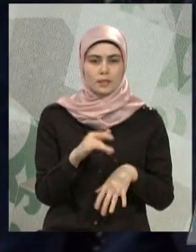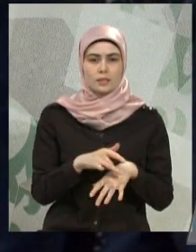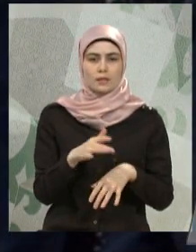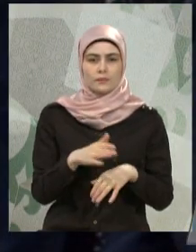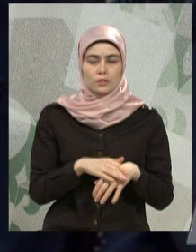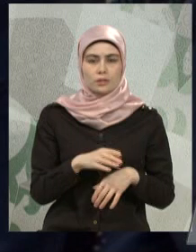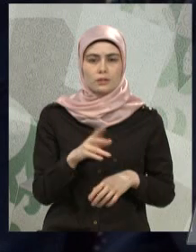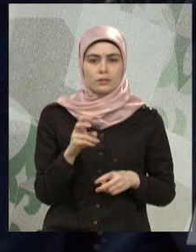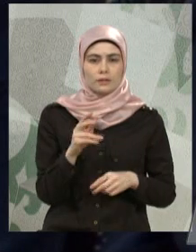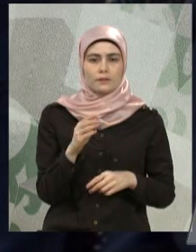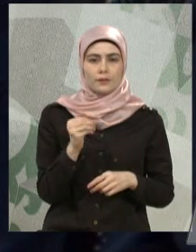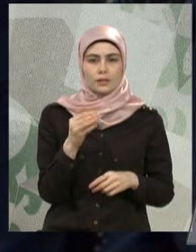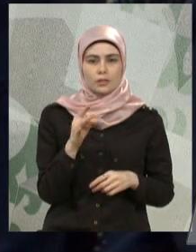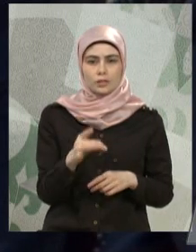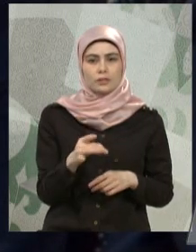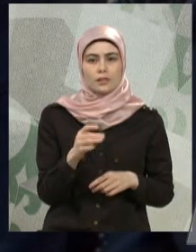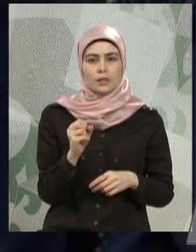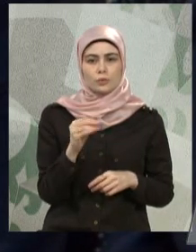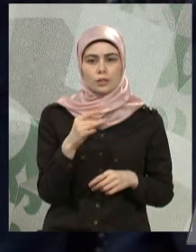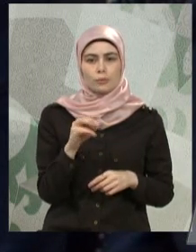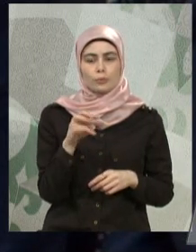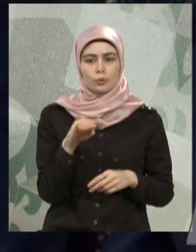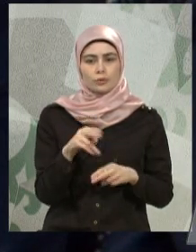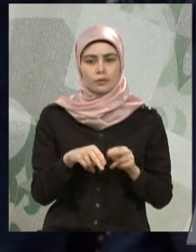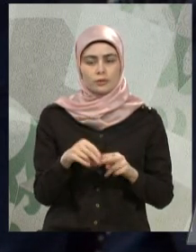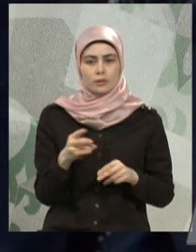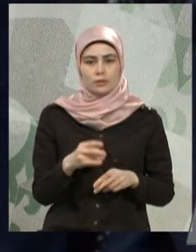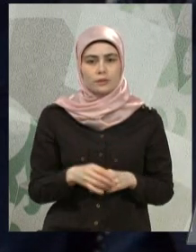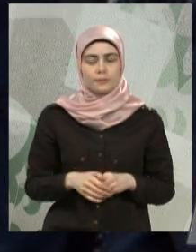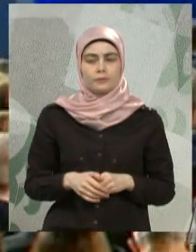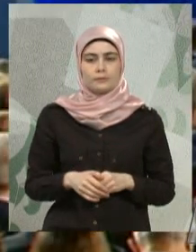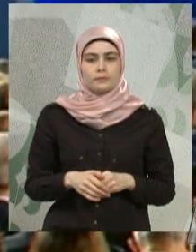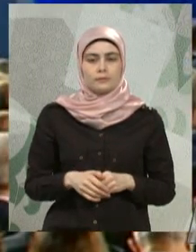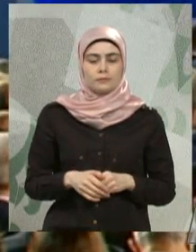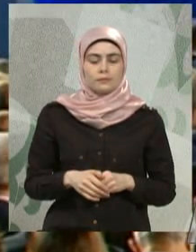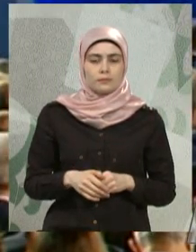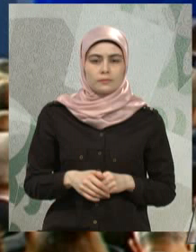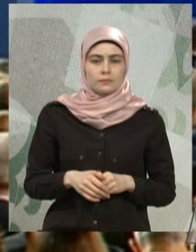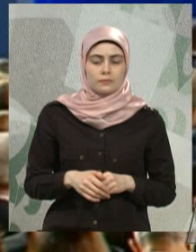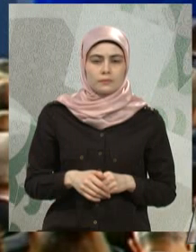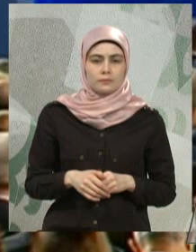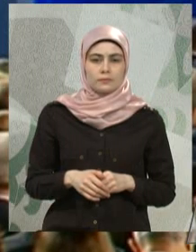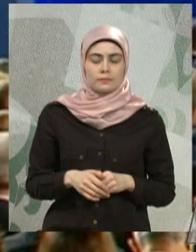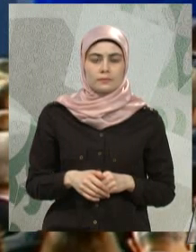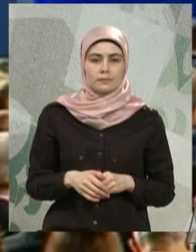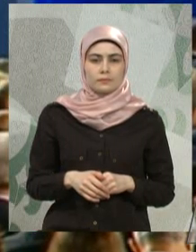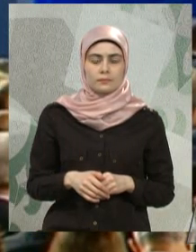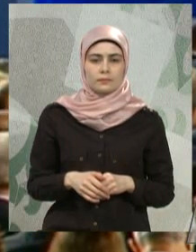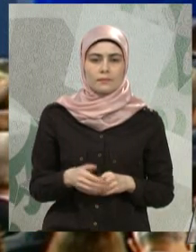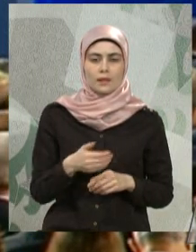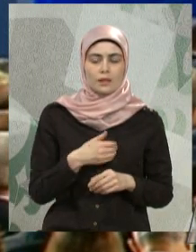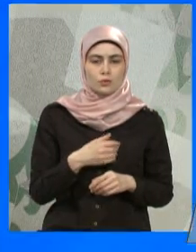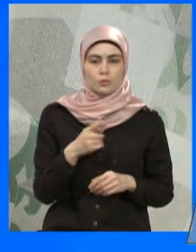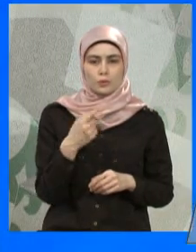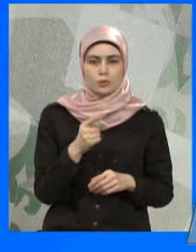сети фельдшерско-акушерских пунктов. Но это не значит, что все проблемы с ФАПами решены. Хочу